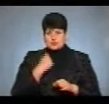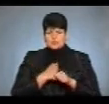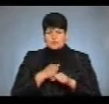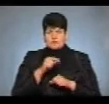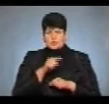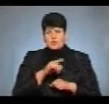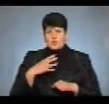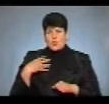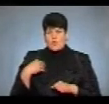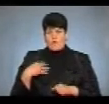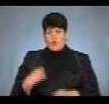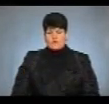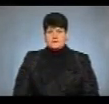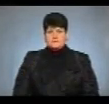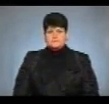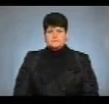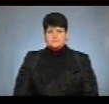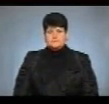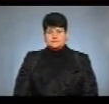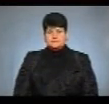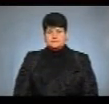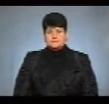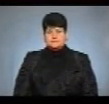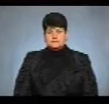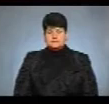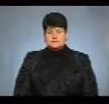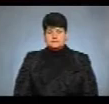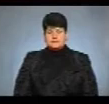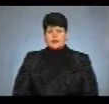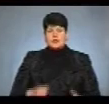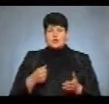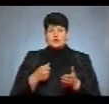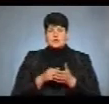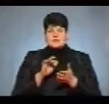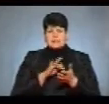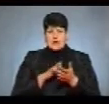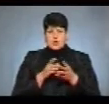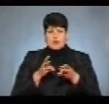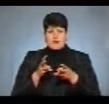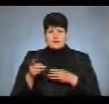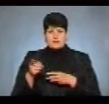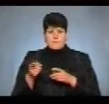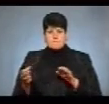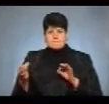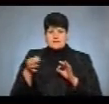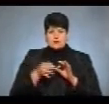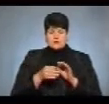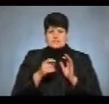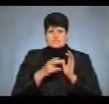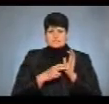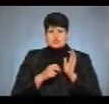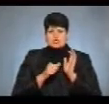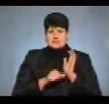Львові. Соломія Струс, Оксана Галіяш, новини. До централізованого опалення у Тернополі підключено